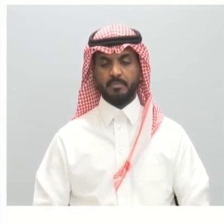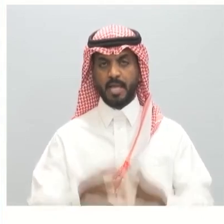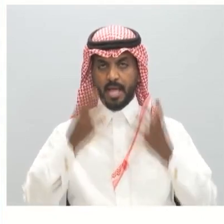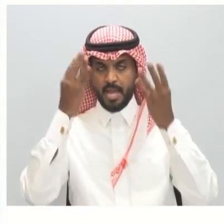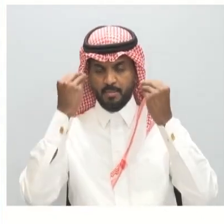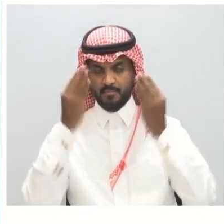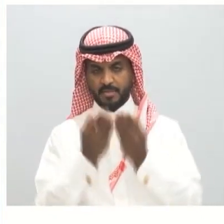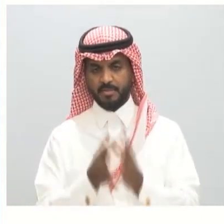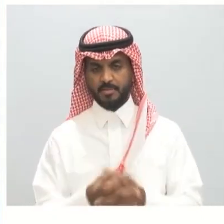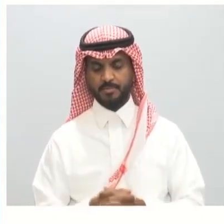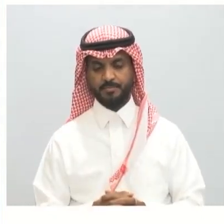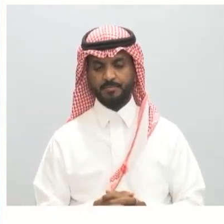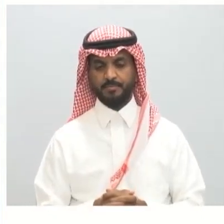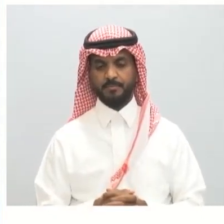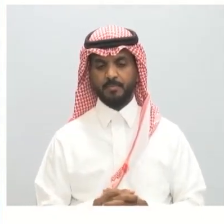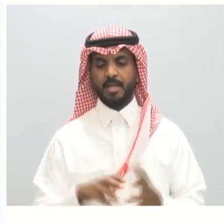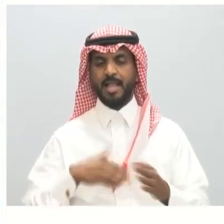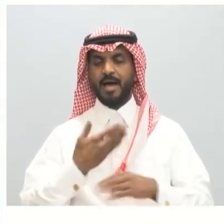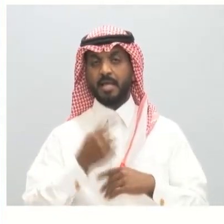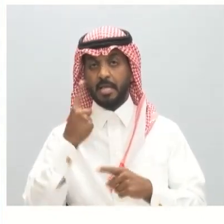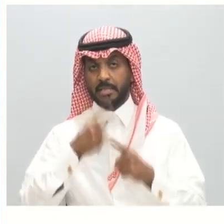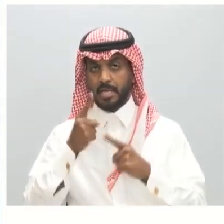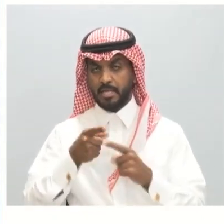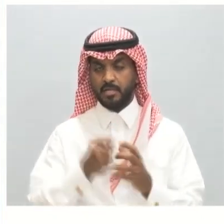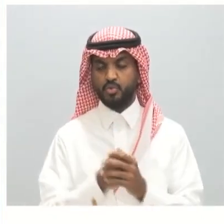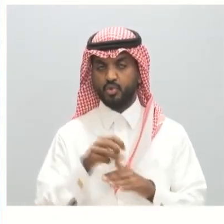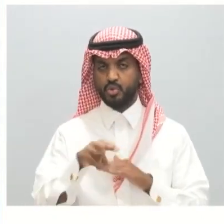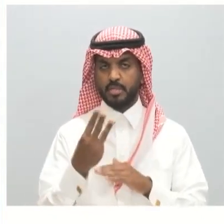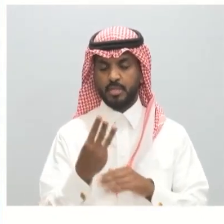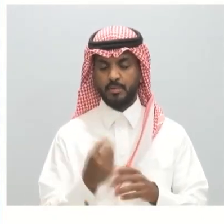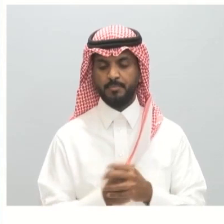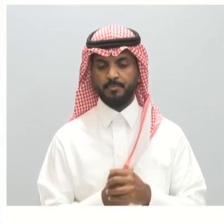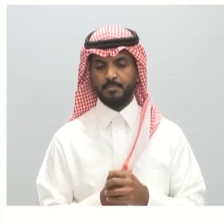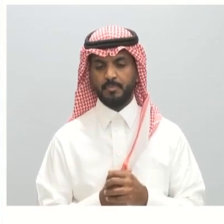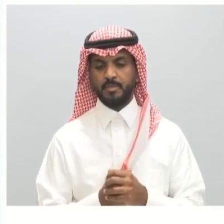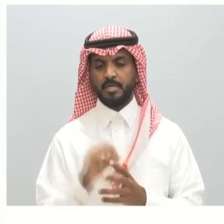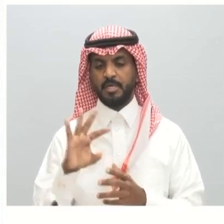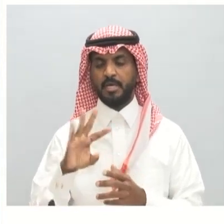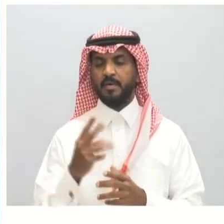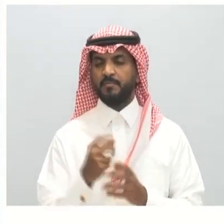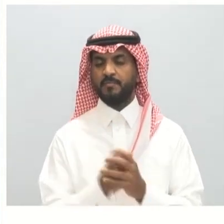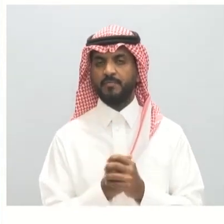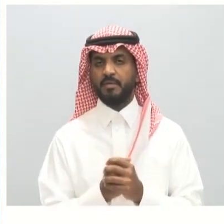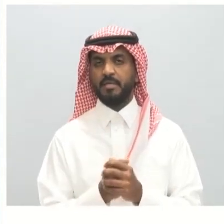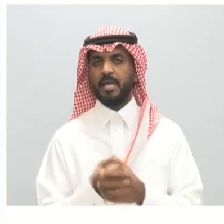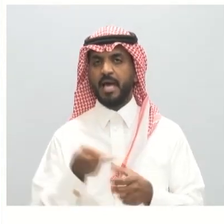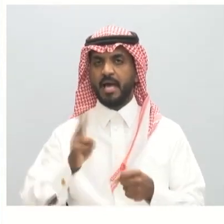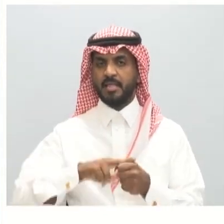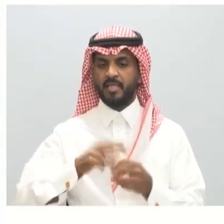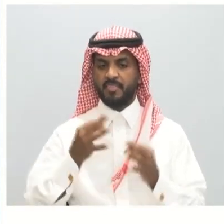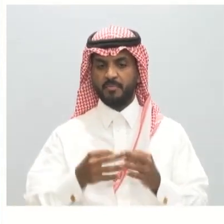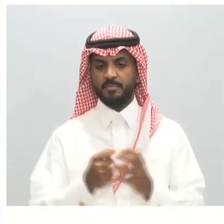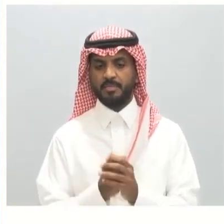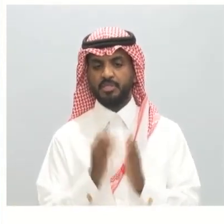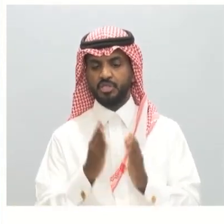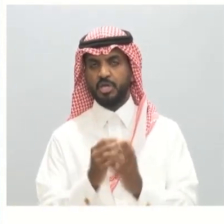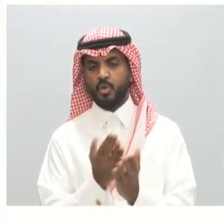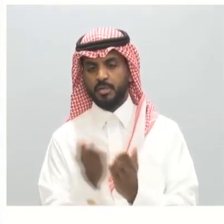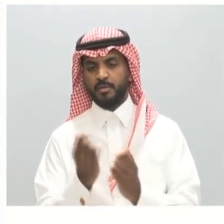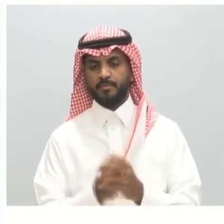تعلمنا في هذا الدرس الحركه التلقائيه الجزء الثالث كيفيه او كيف اعاده ضبط الاتجاه